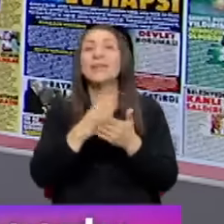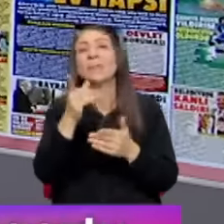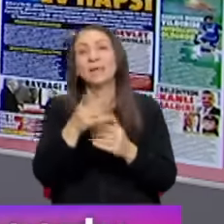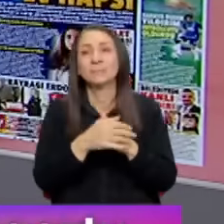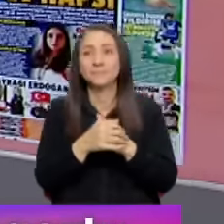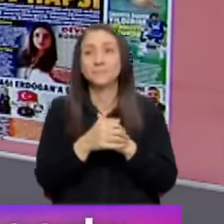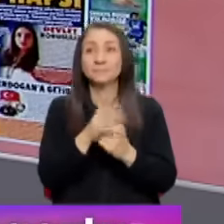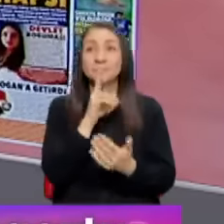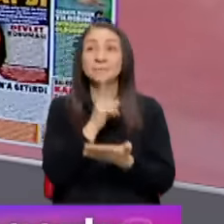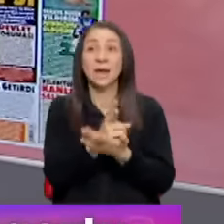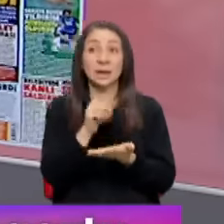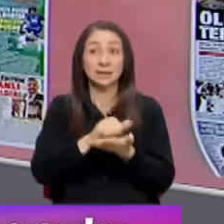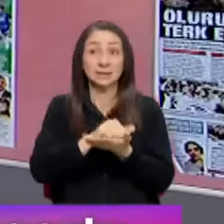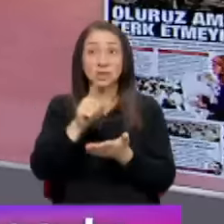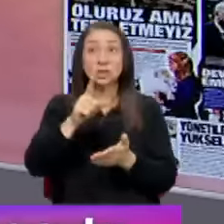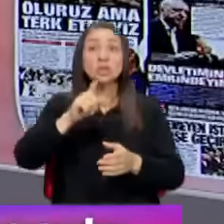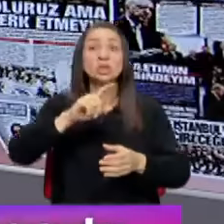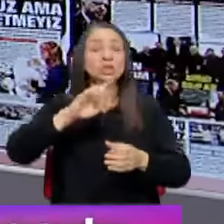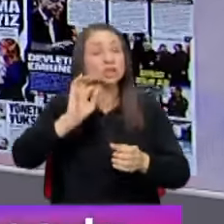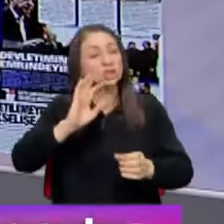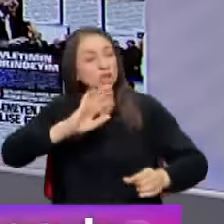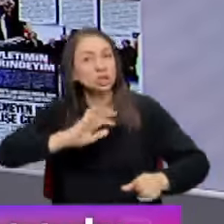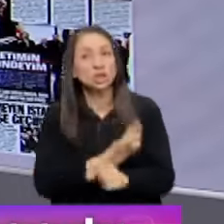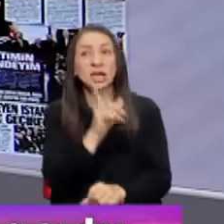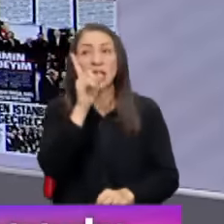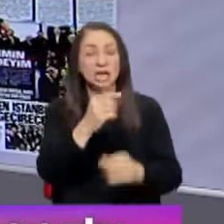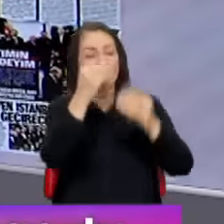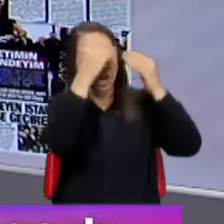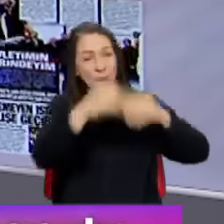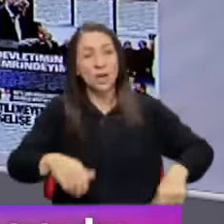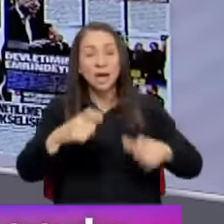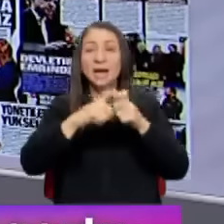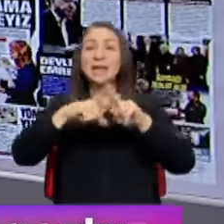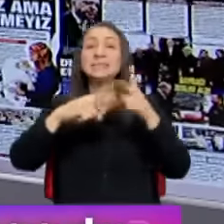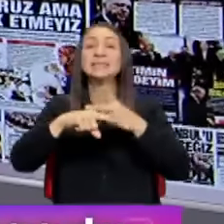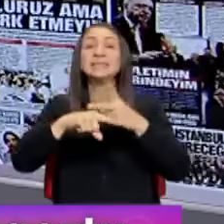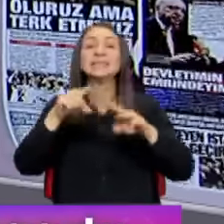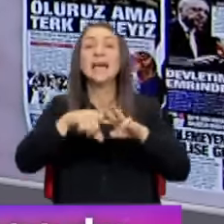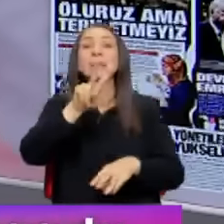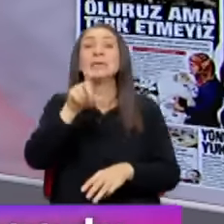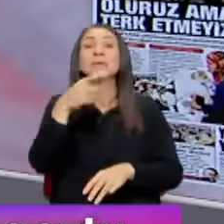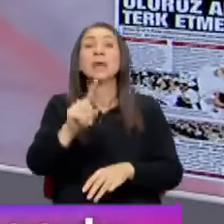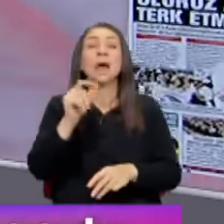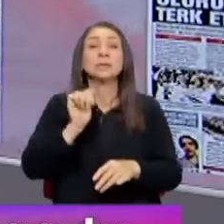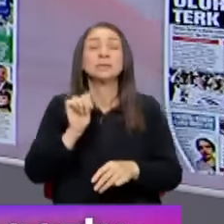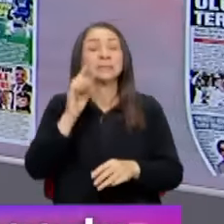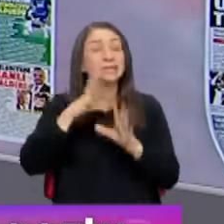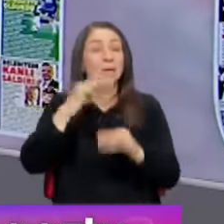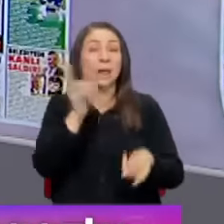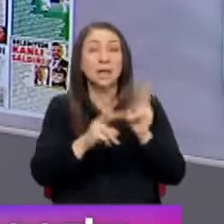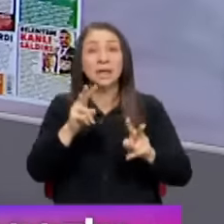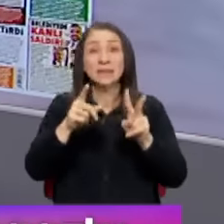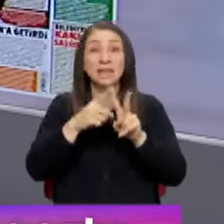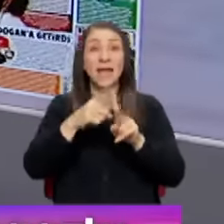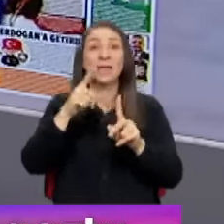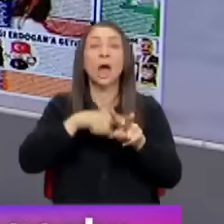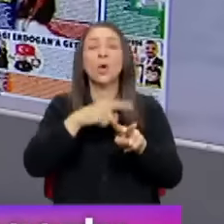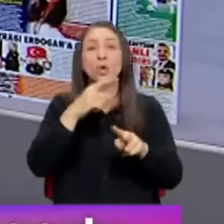edelim. Karar Gazetesi, soykırımcıya ilk ambargo, Gazze'de 28 bin insanı katleden Netanyahu yönetimine